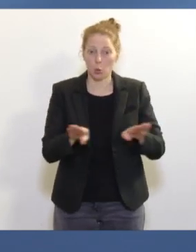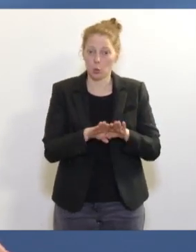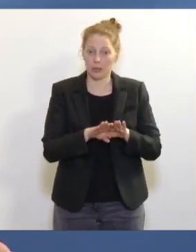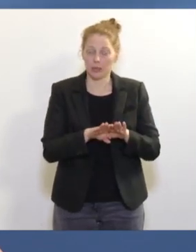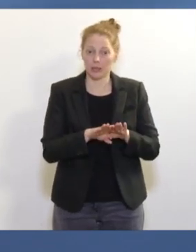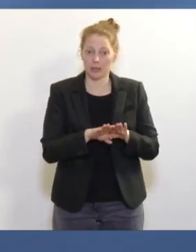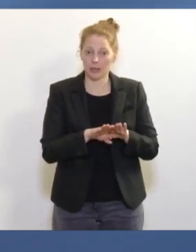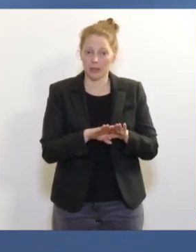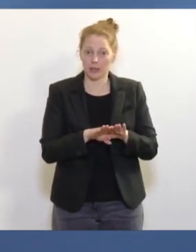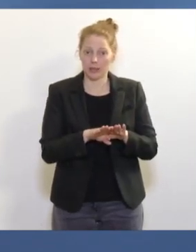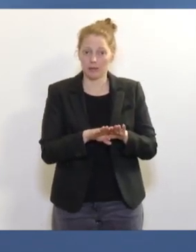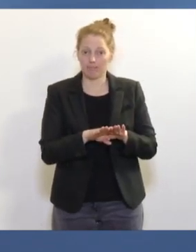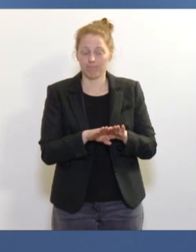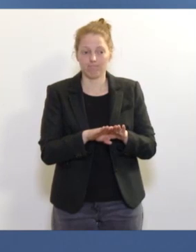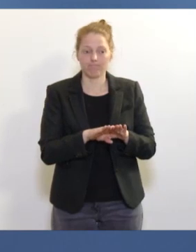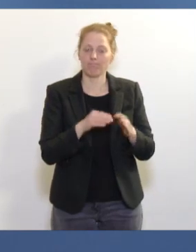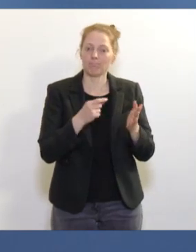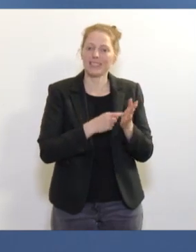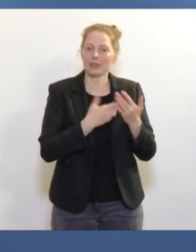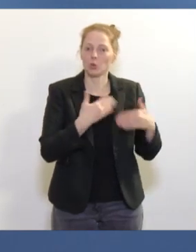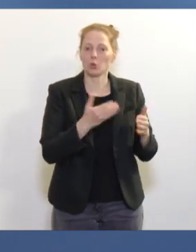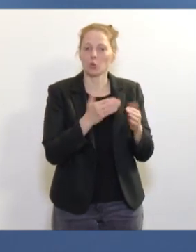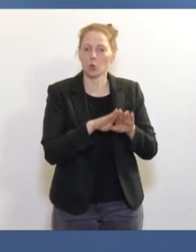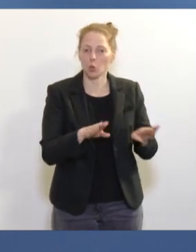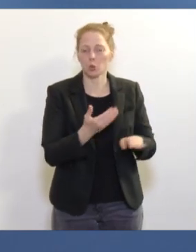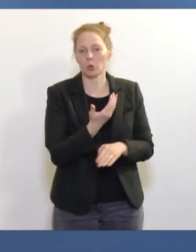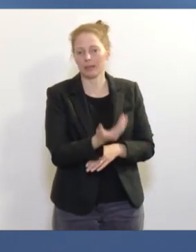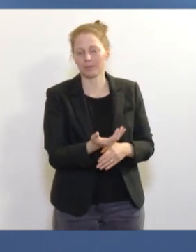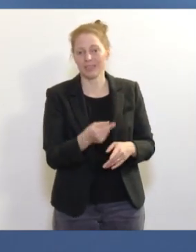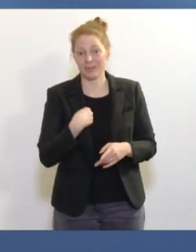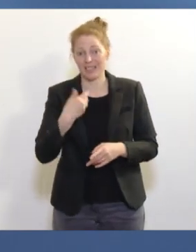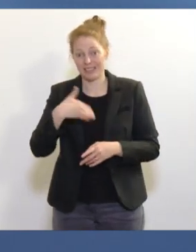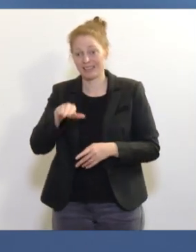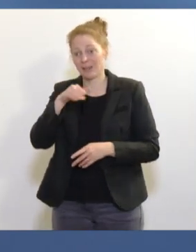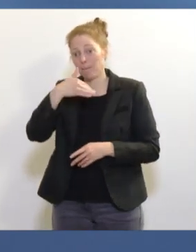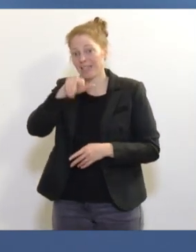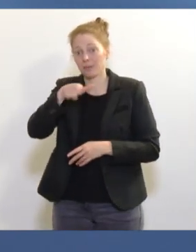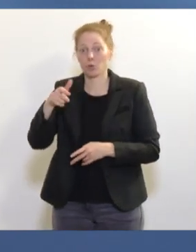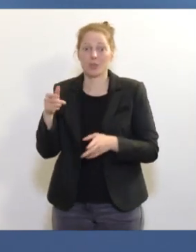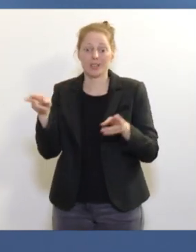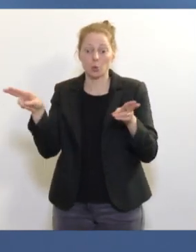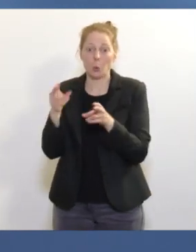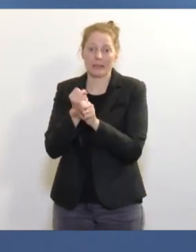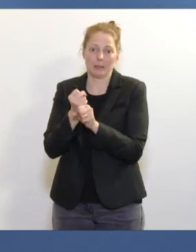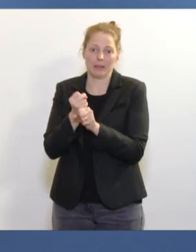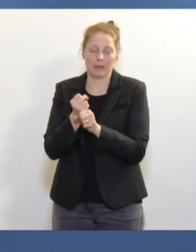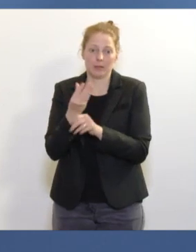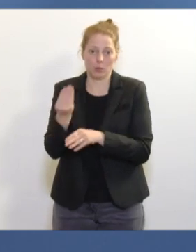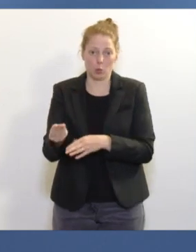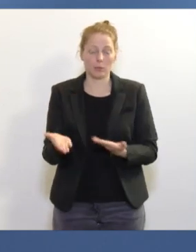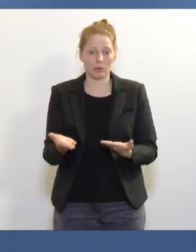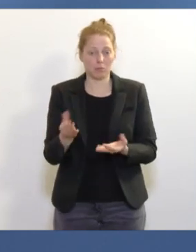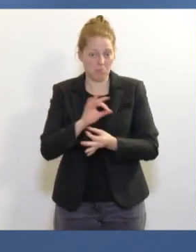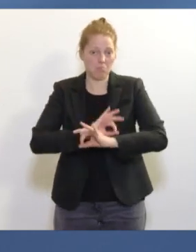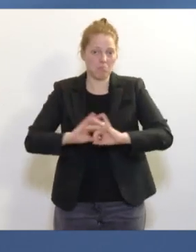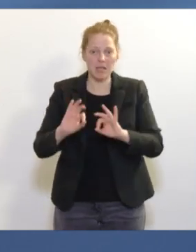tun, nämlich schon mal partiell, ob die aber praktisch alle Zahlerie hier im Land ein Urrecht hat, aber wo ein wesentlich besser Wäsch könnte,